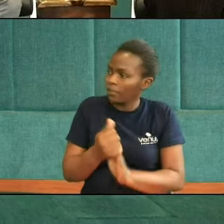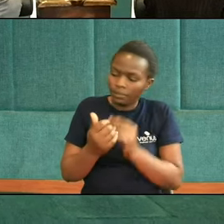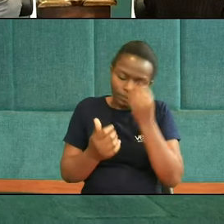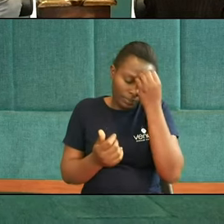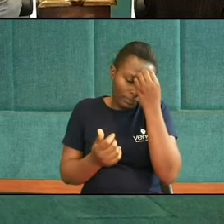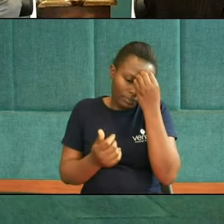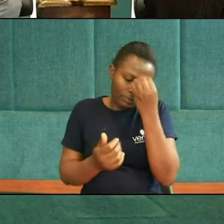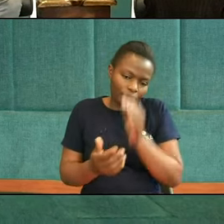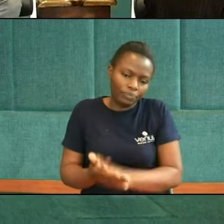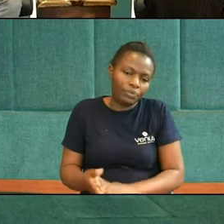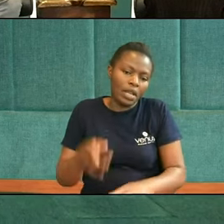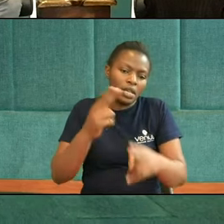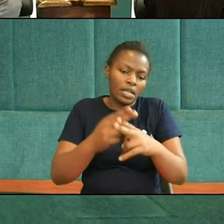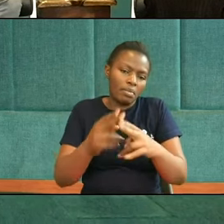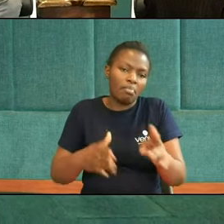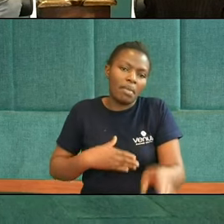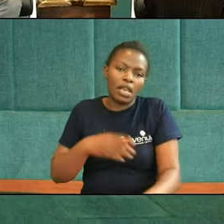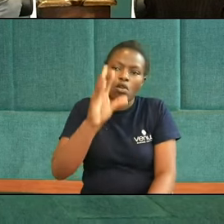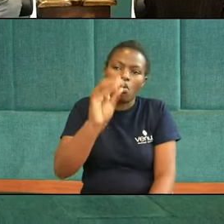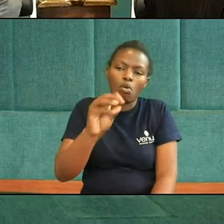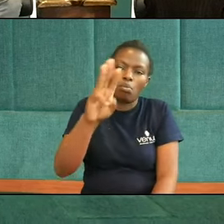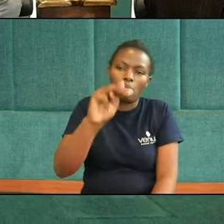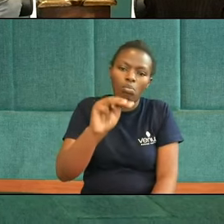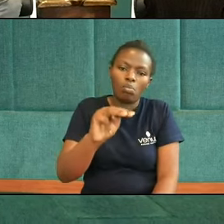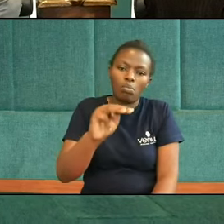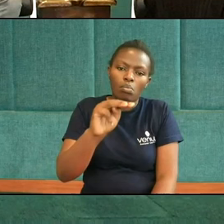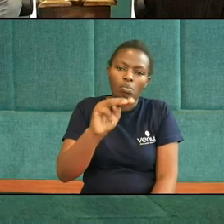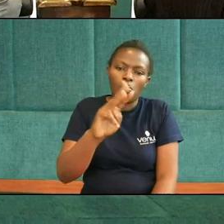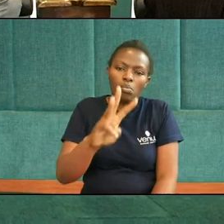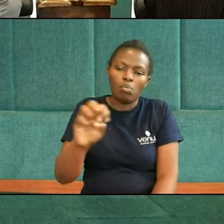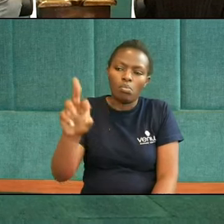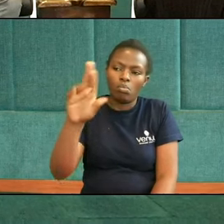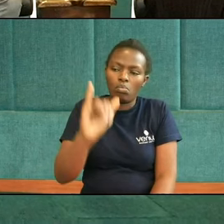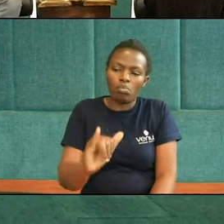My name is Umwiri Kibwage Hi,